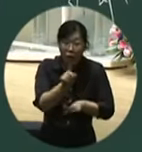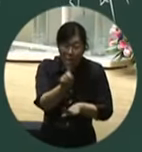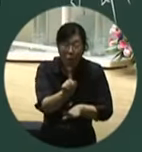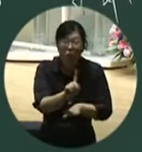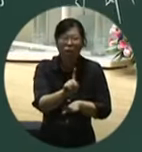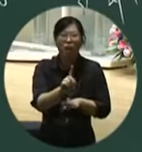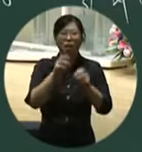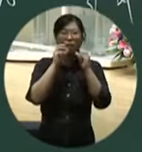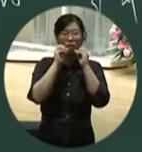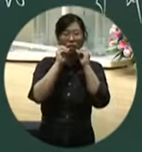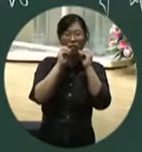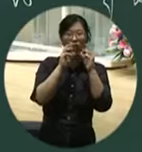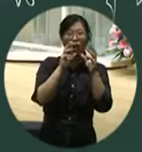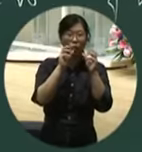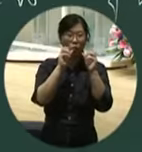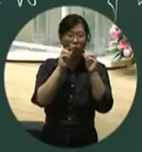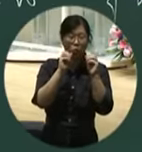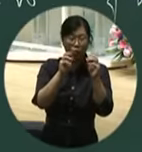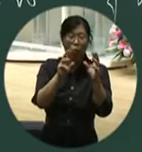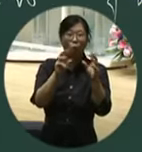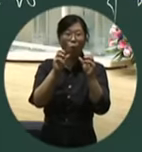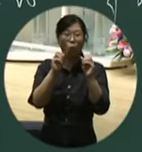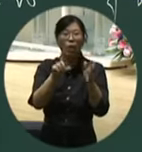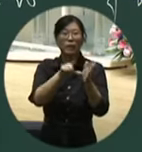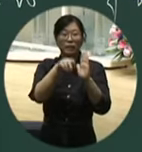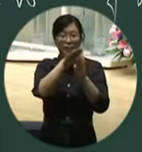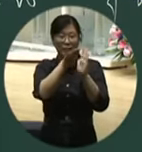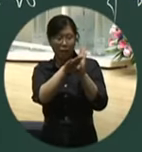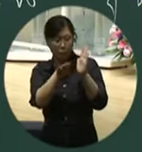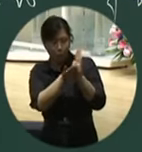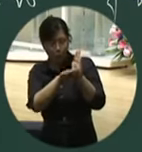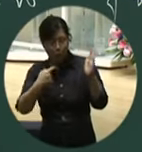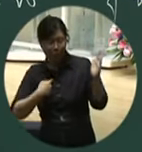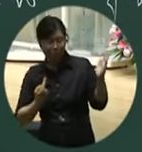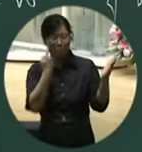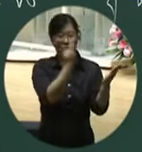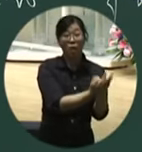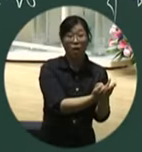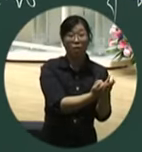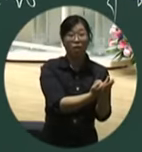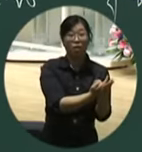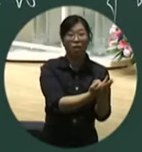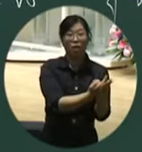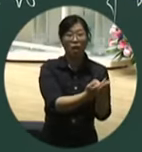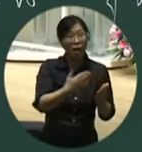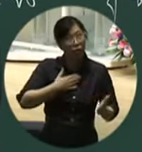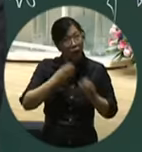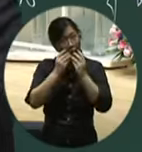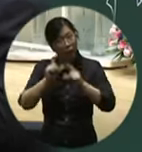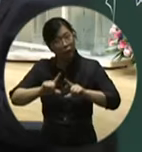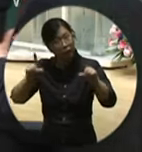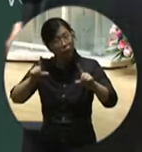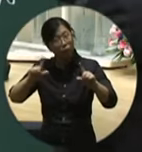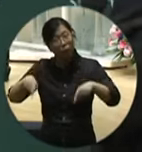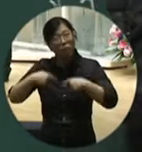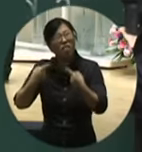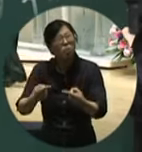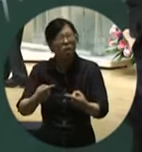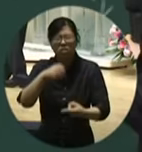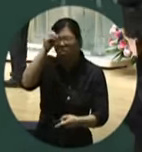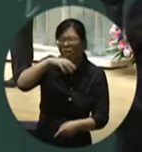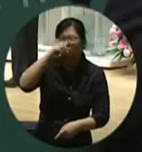때는 가장 중요한 시간표 속에 내가 있다라고 생각하시면 됩니다. And that's why every Saturday when you gather for core, even overseas